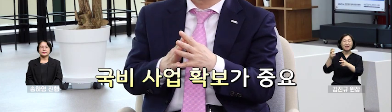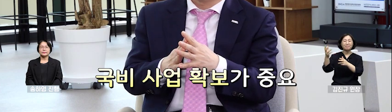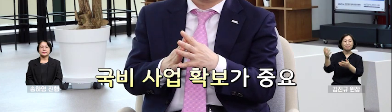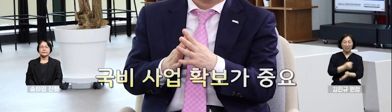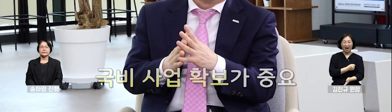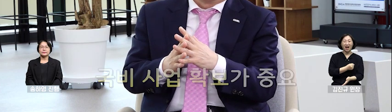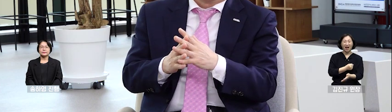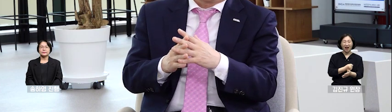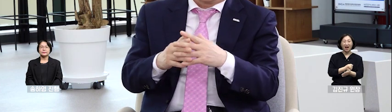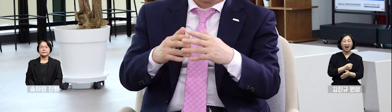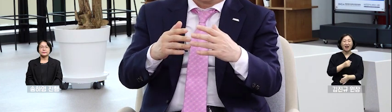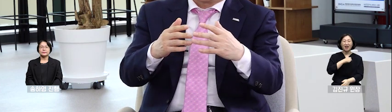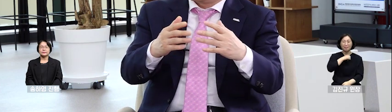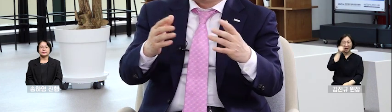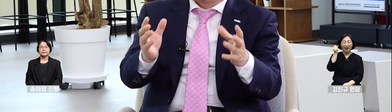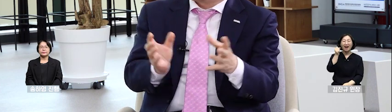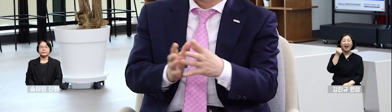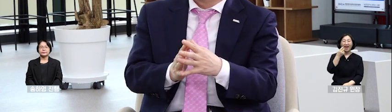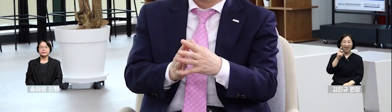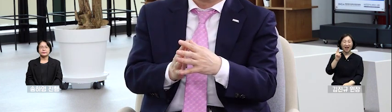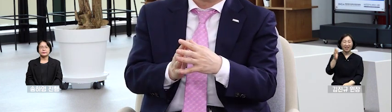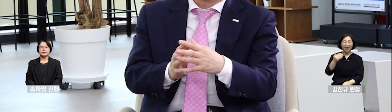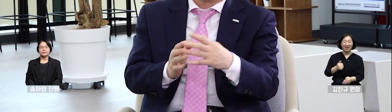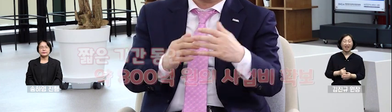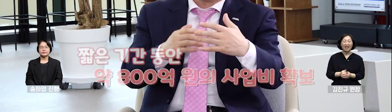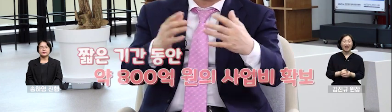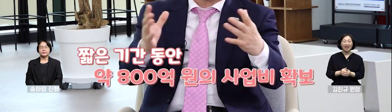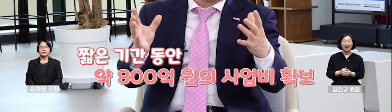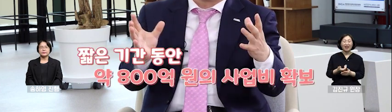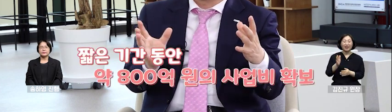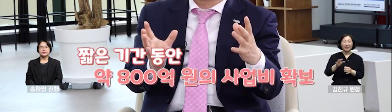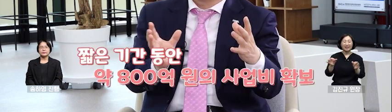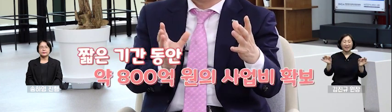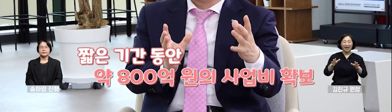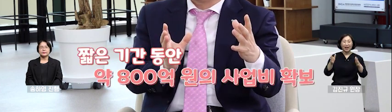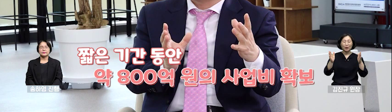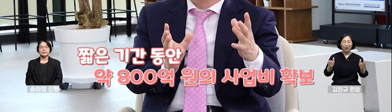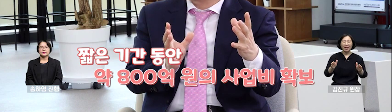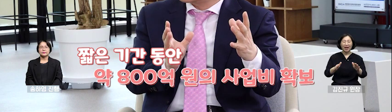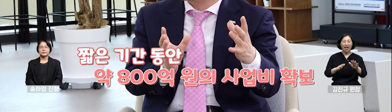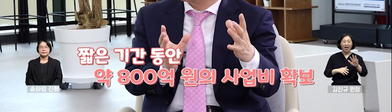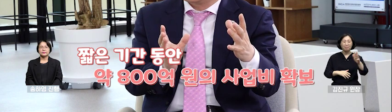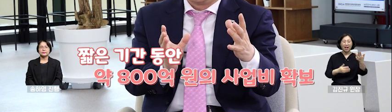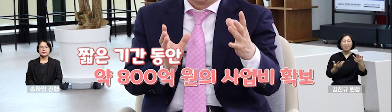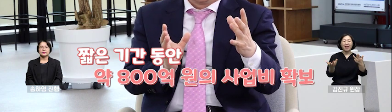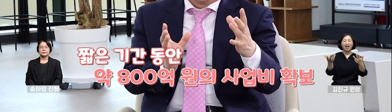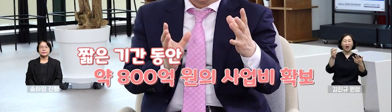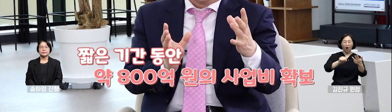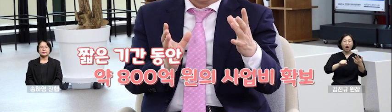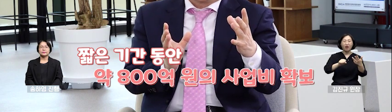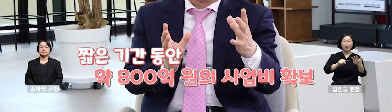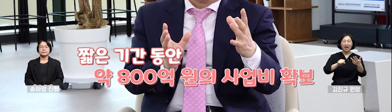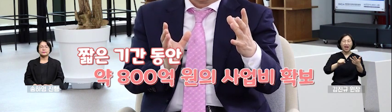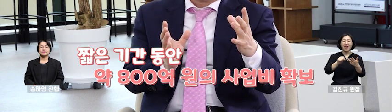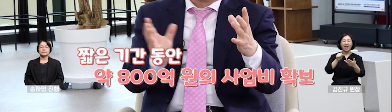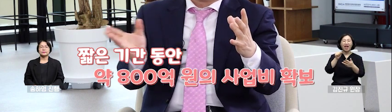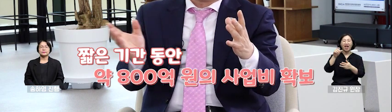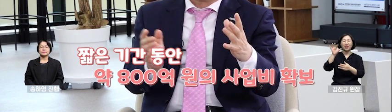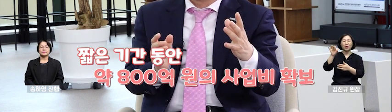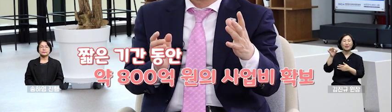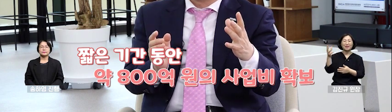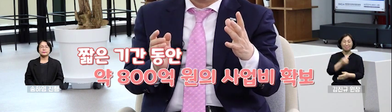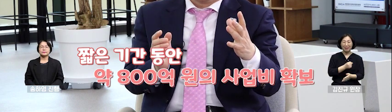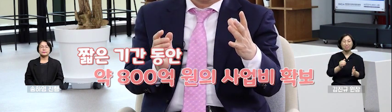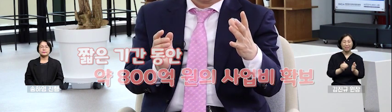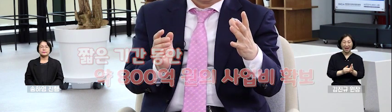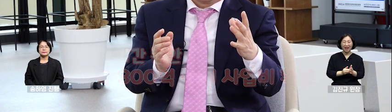말씀드렸지만 저희가 뭐 짧은 기간 동안에 거의 800원 생각에 사업이 또 확보를 하고 어 그래서 학교